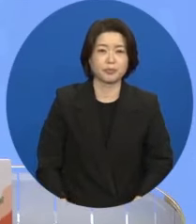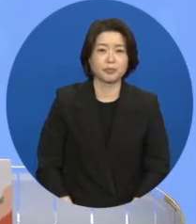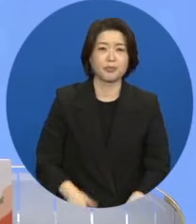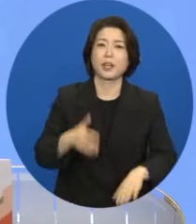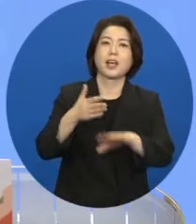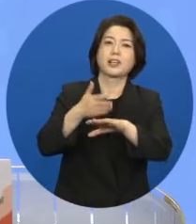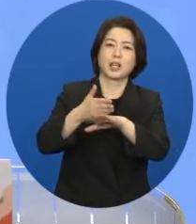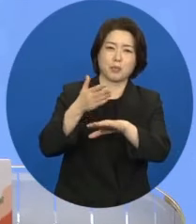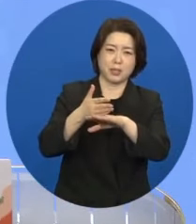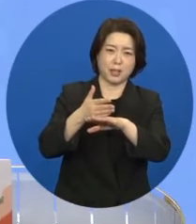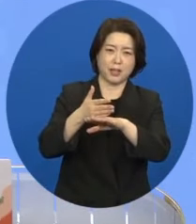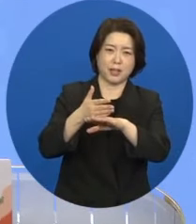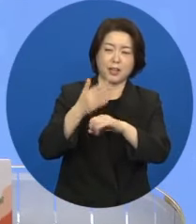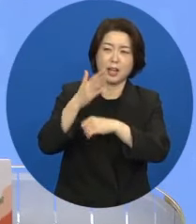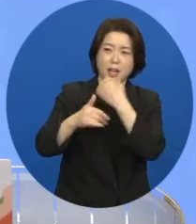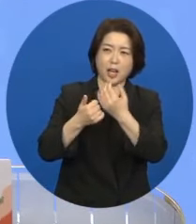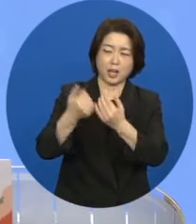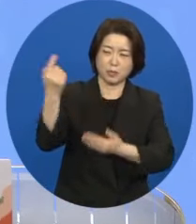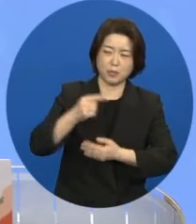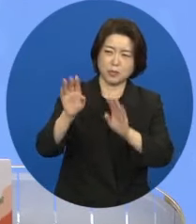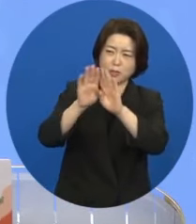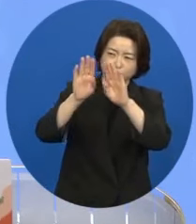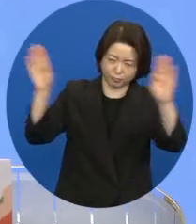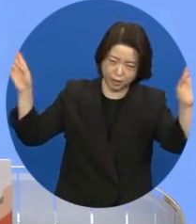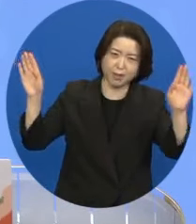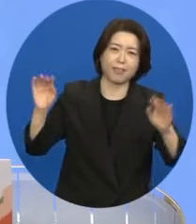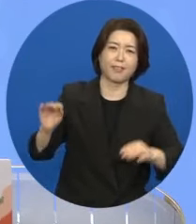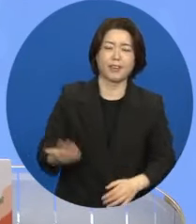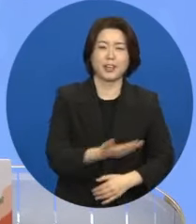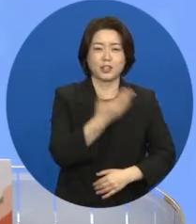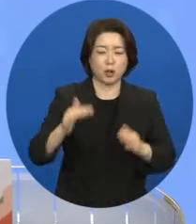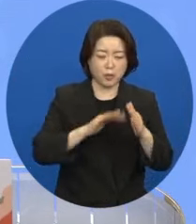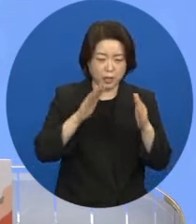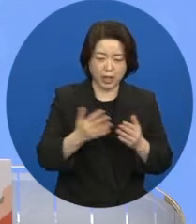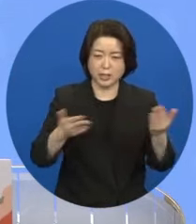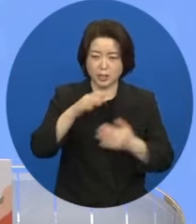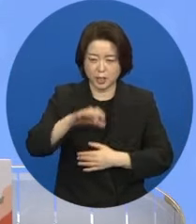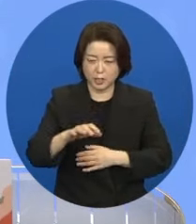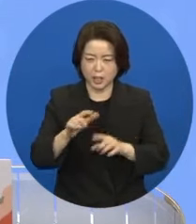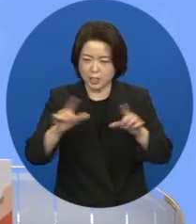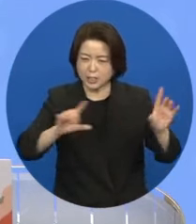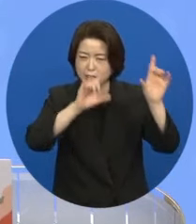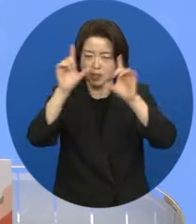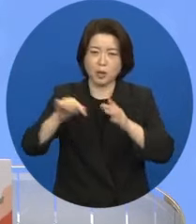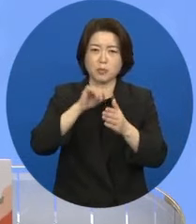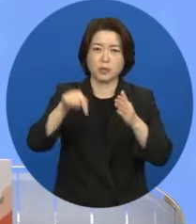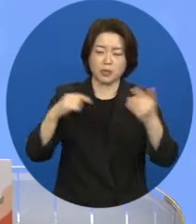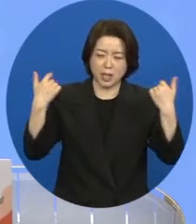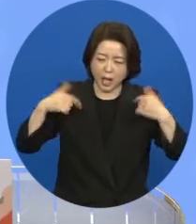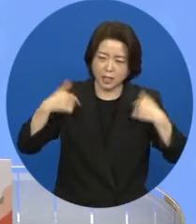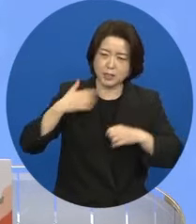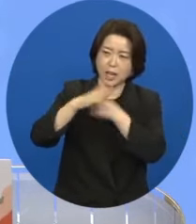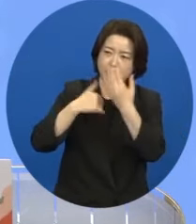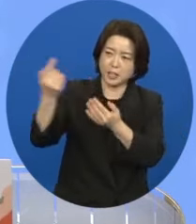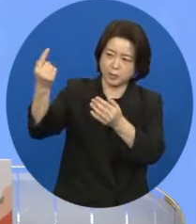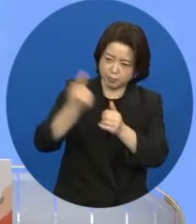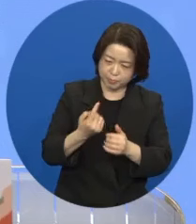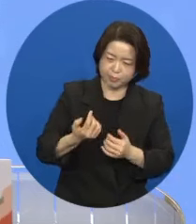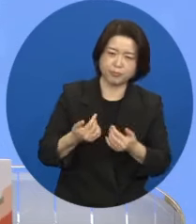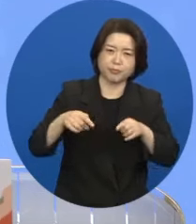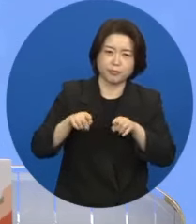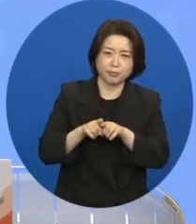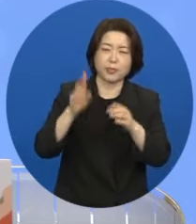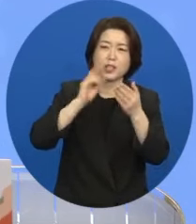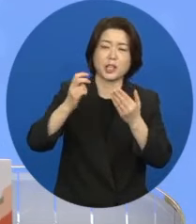감사로 하나님의 임재의 문을 활짝 열고 여러분들의 가정과 일터와 일상에서 늘 하나님 임재 가운데 찬양하며